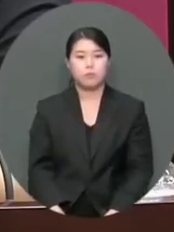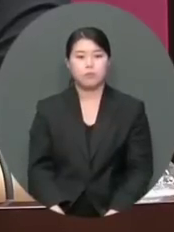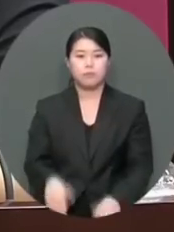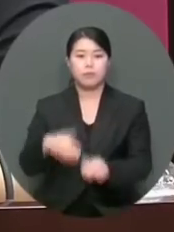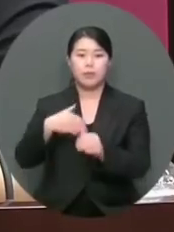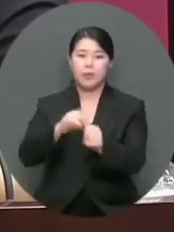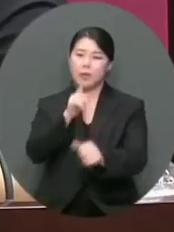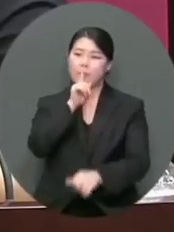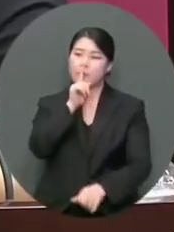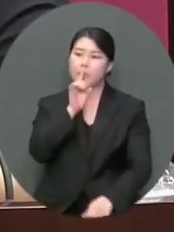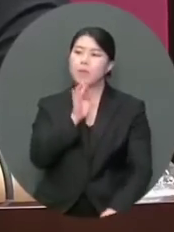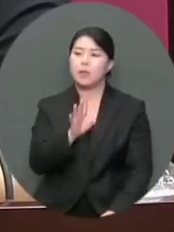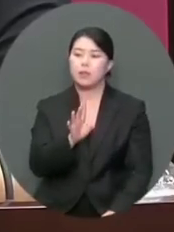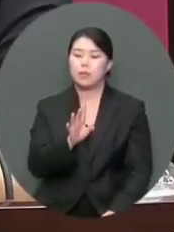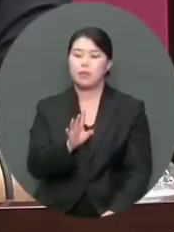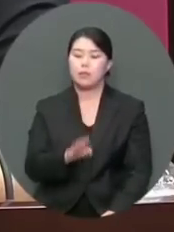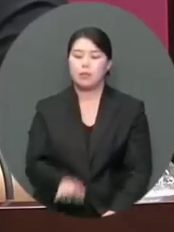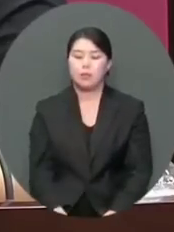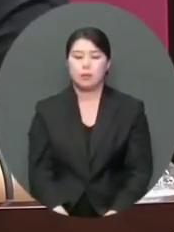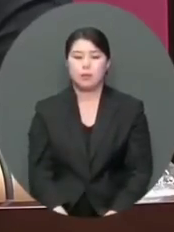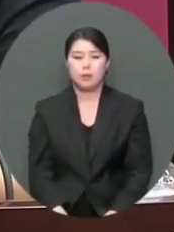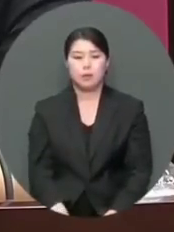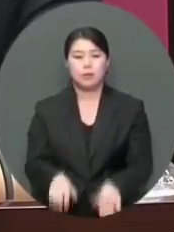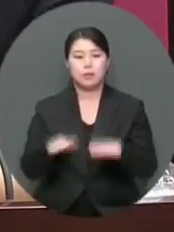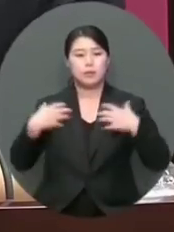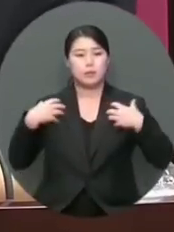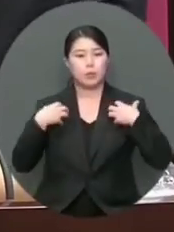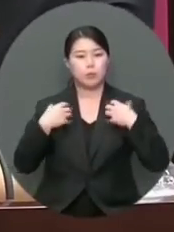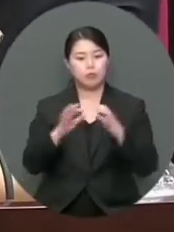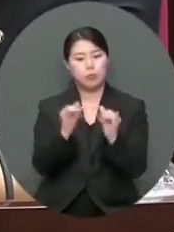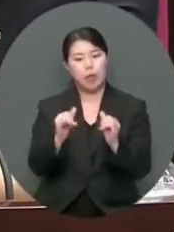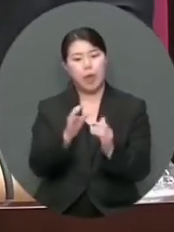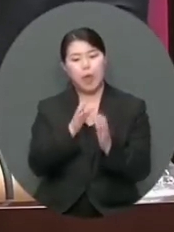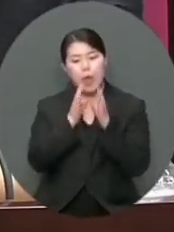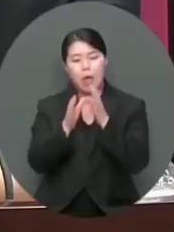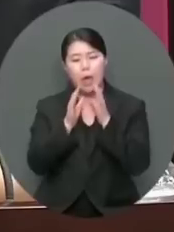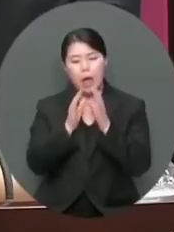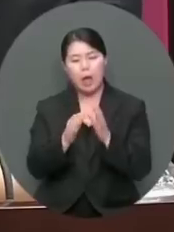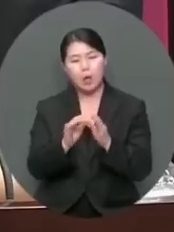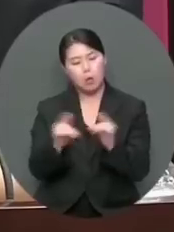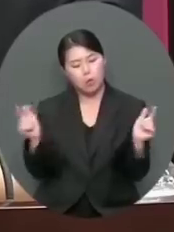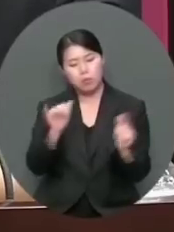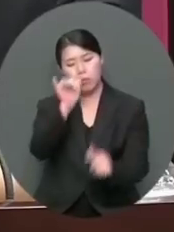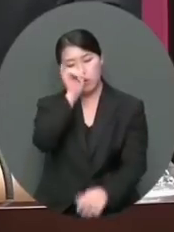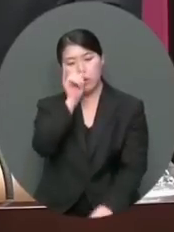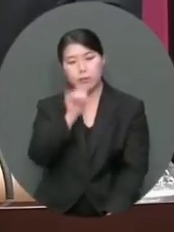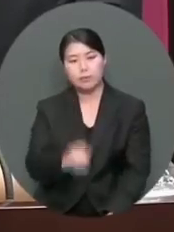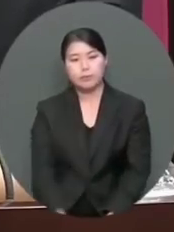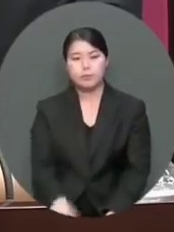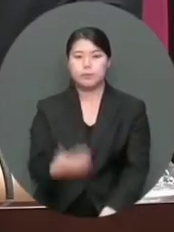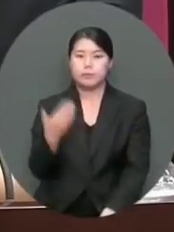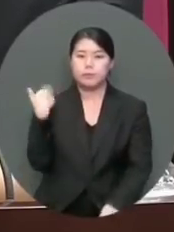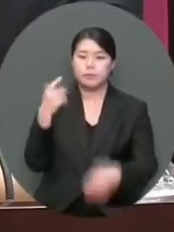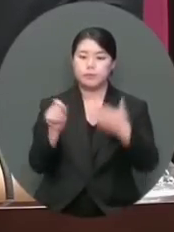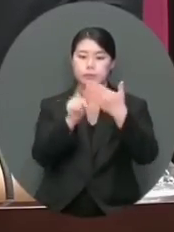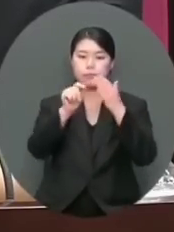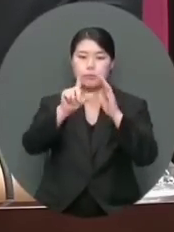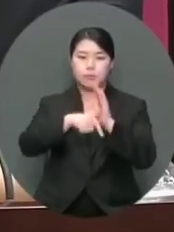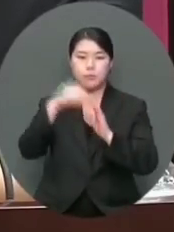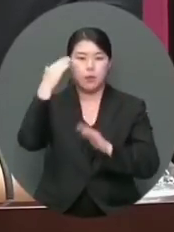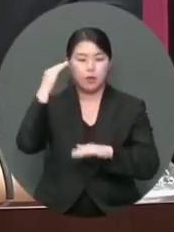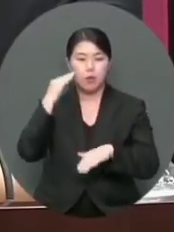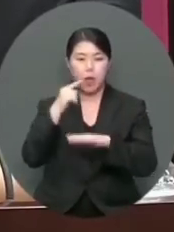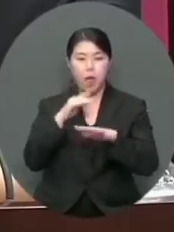보내겠다고 말씀만 하셨습니다. 윤석열 정부가 국민을 속이는 참 이상한 짓을 하고 있어요. 지난해 9월 한국해양수산개발원